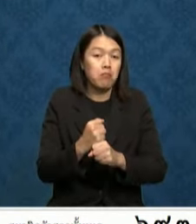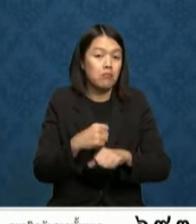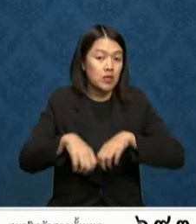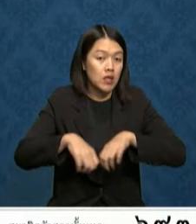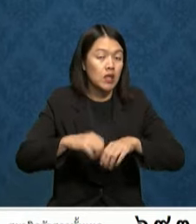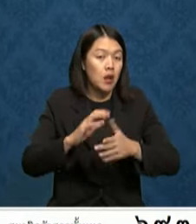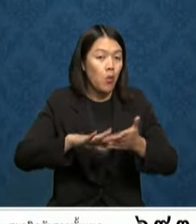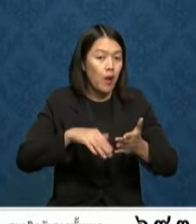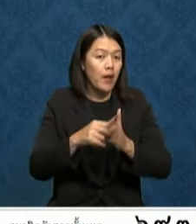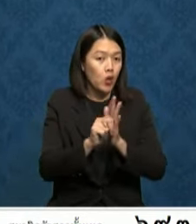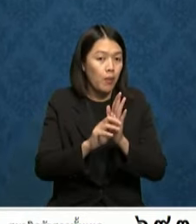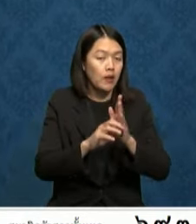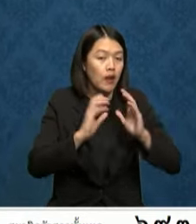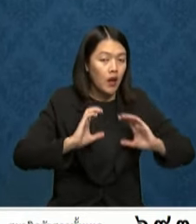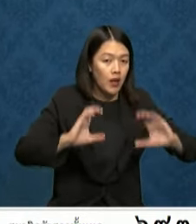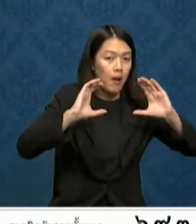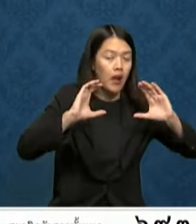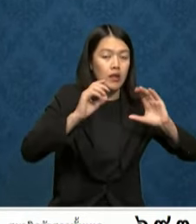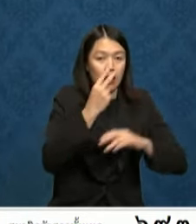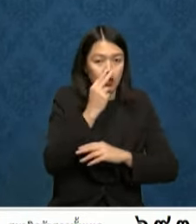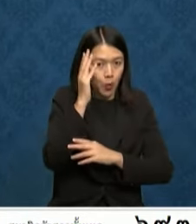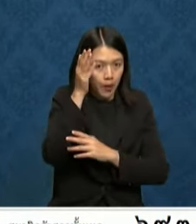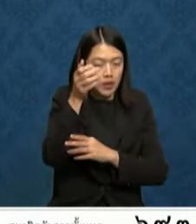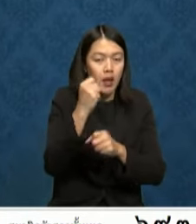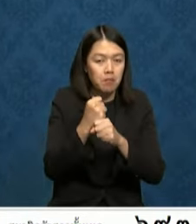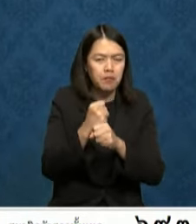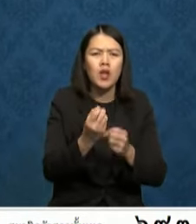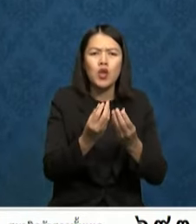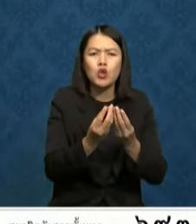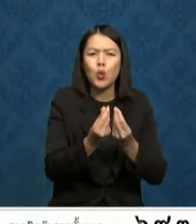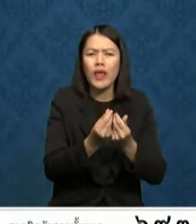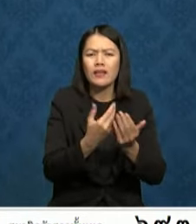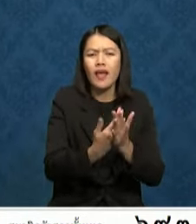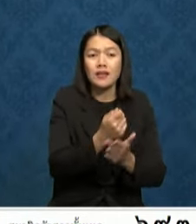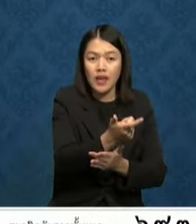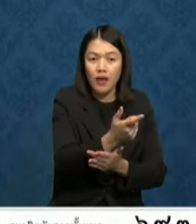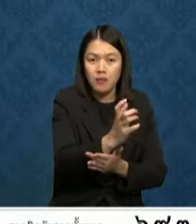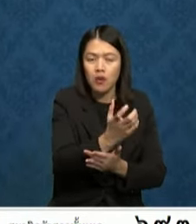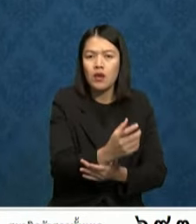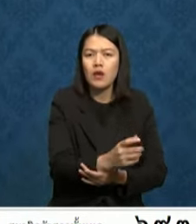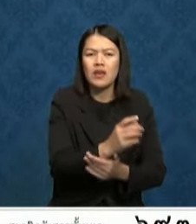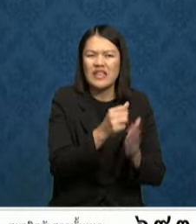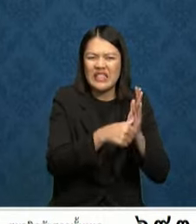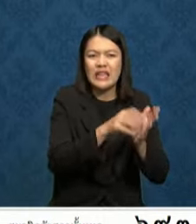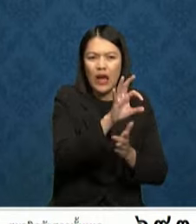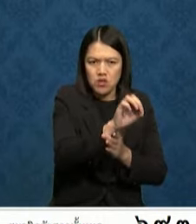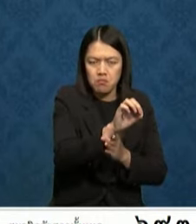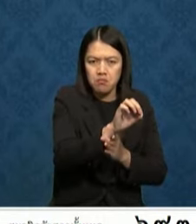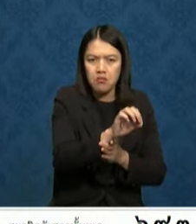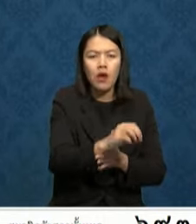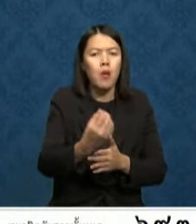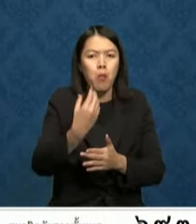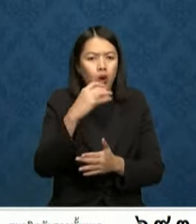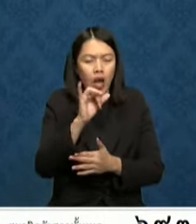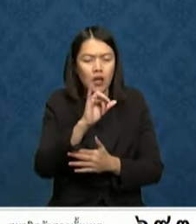เราได้ทำทางภาครัฐแล้วตัวเลขที่เห็นชัดเจนนะครับเวลาหนี้ไม่สามารถชำระได้เนี่ยอยู่ที่ 90แต่มีตัวเลขตัวนึงซึ่งคนไม่เคยพูด